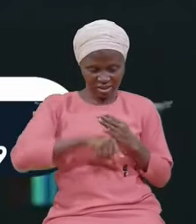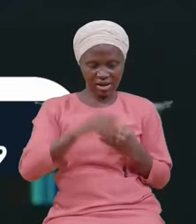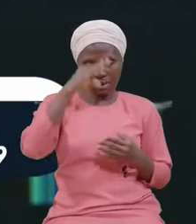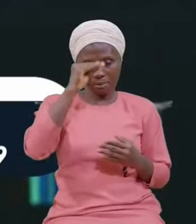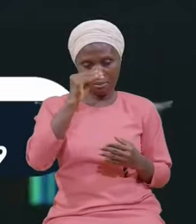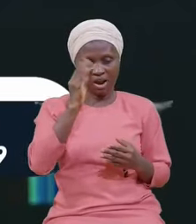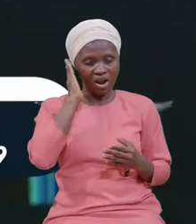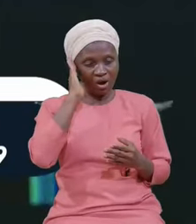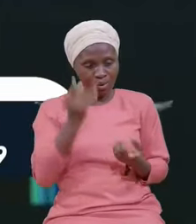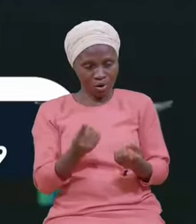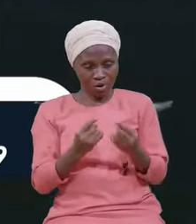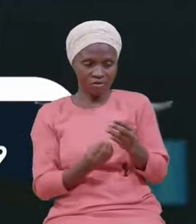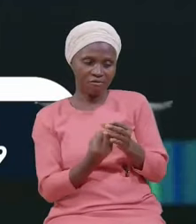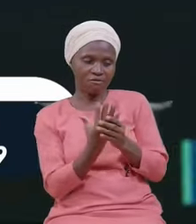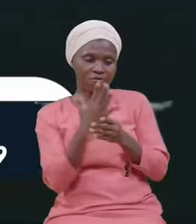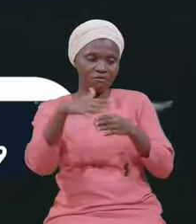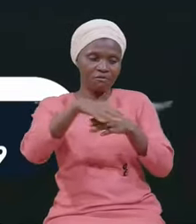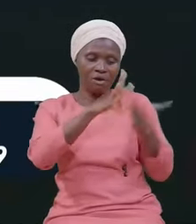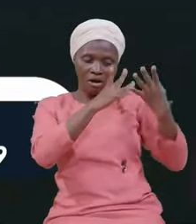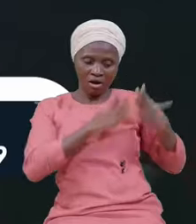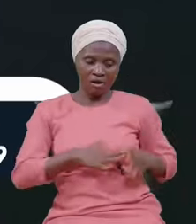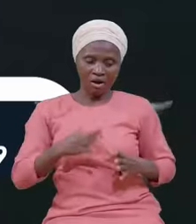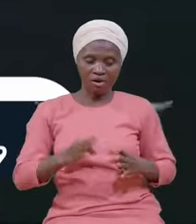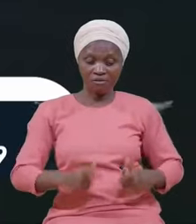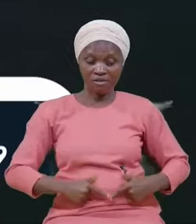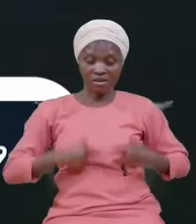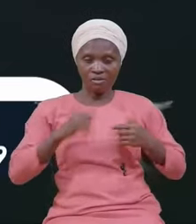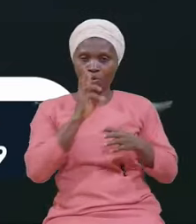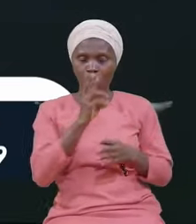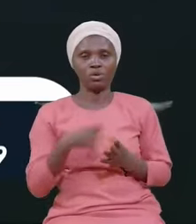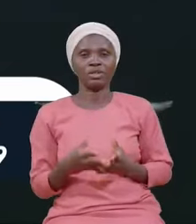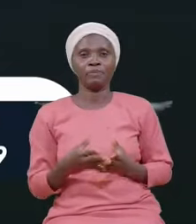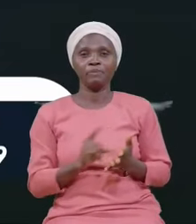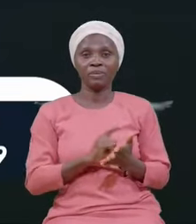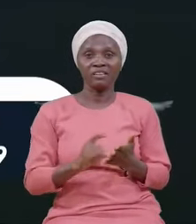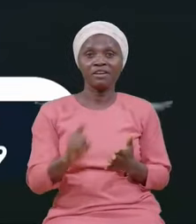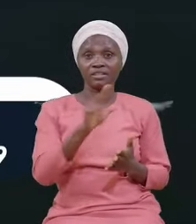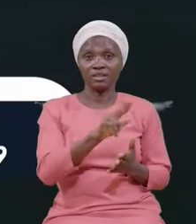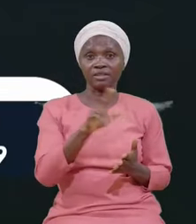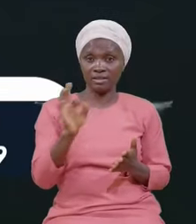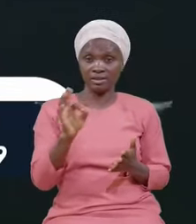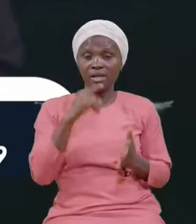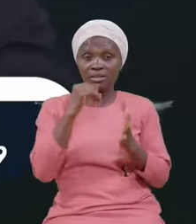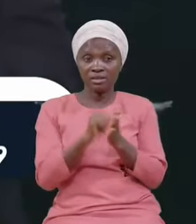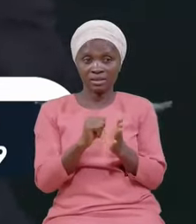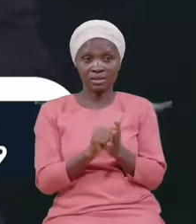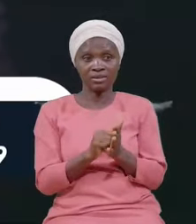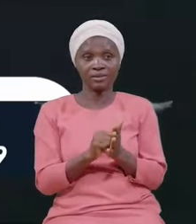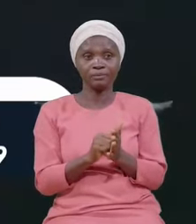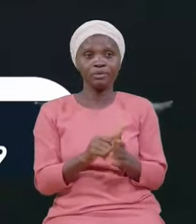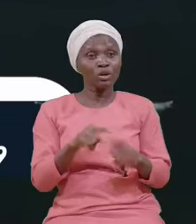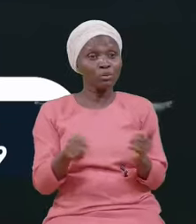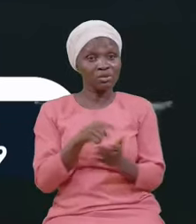Des sources d'eau vive couleront de son sein. » 39. Il dit cela de l'Esprit